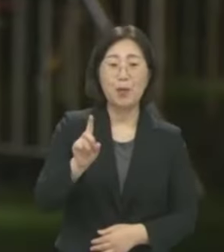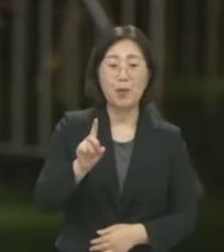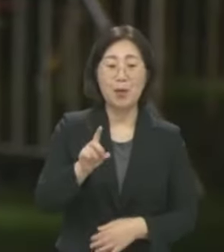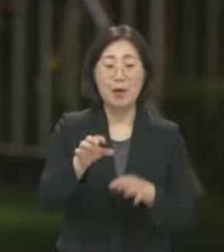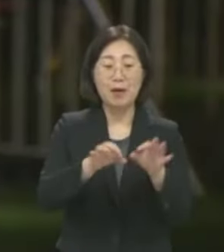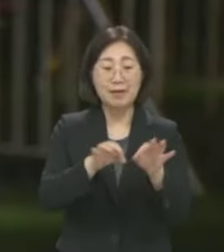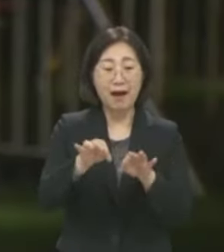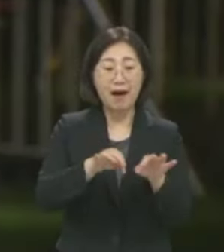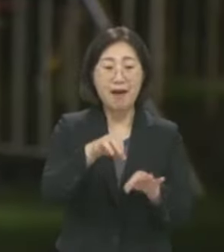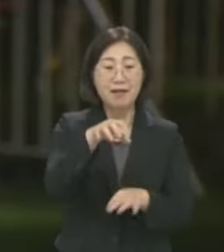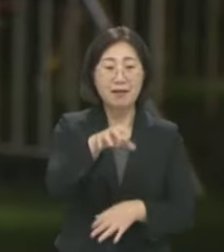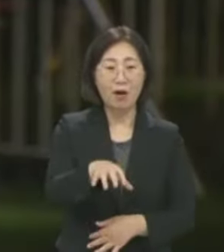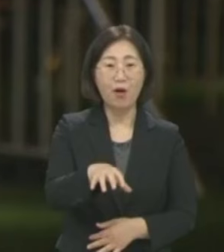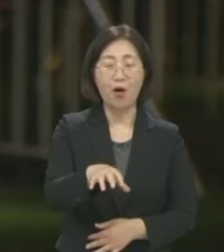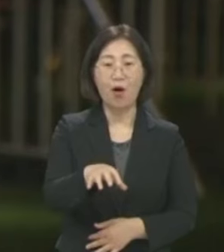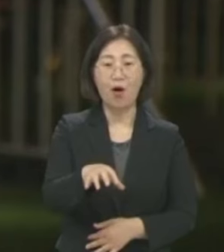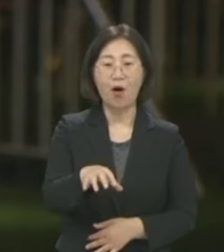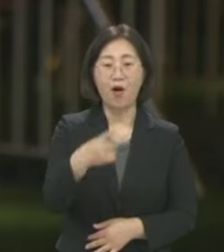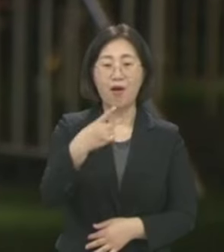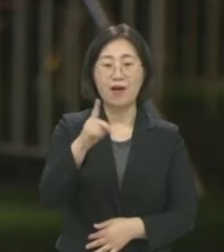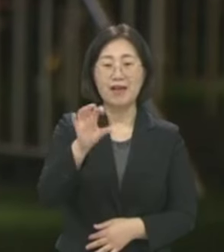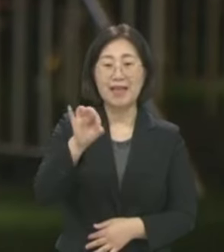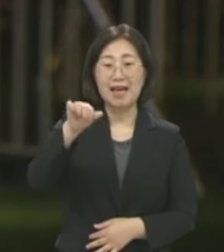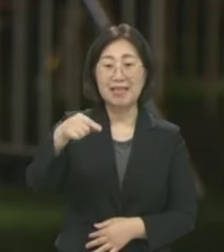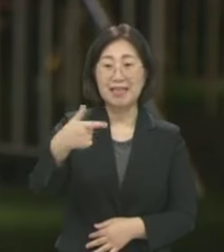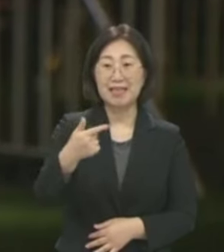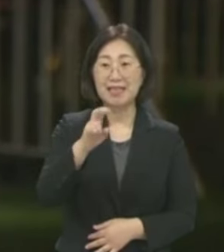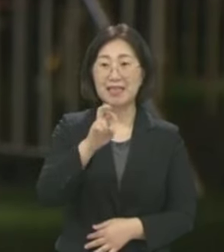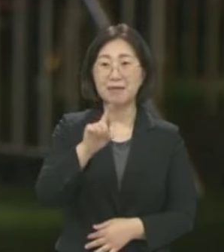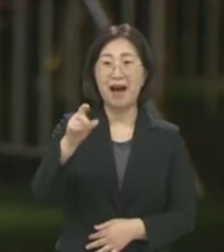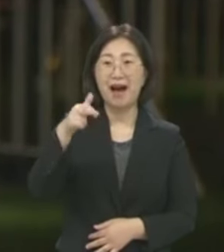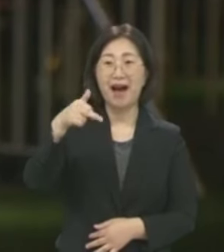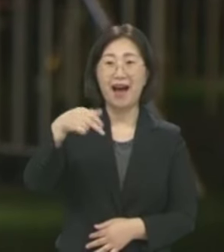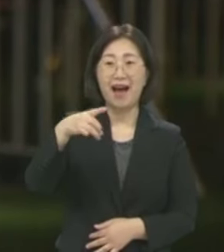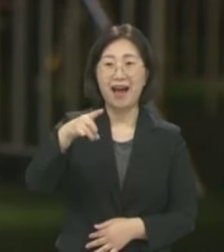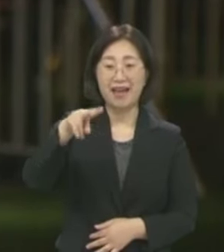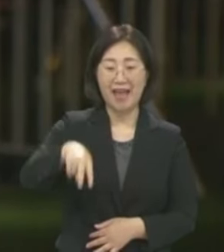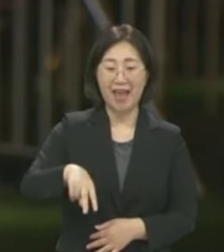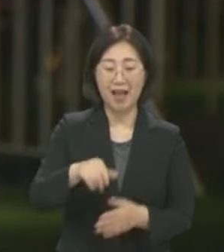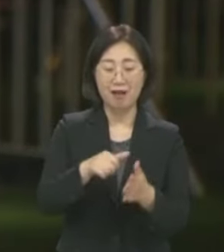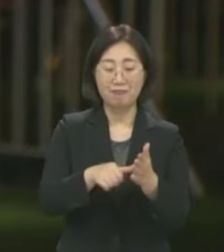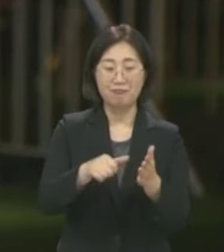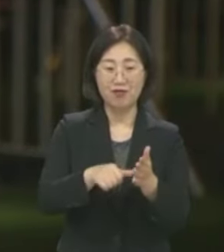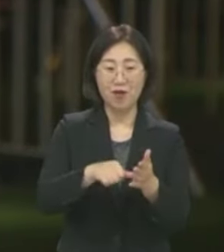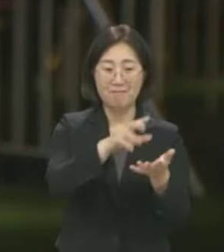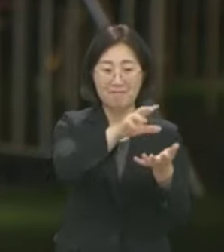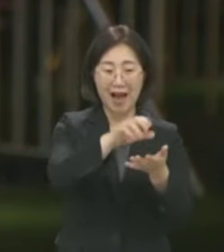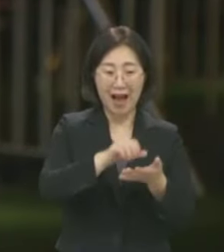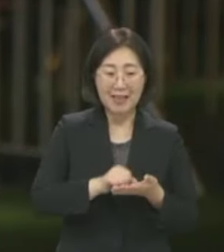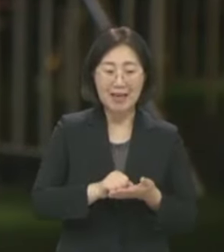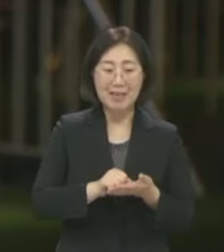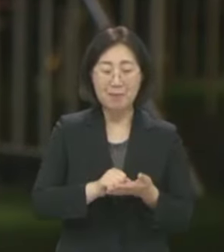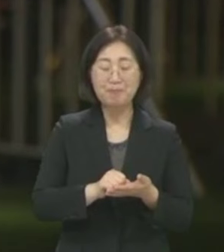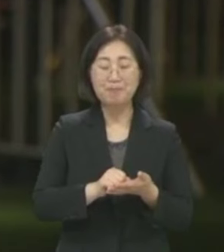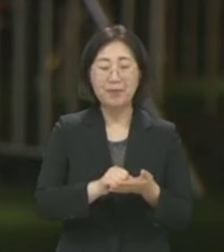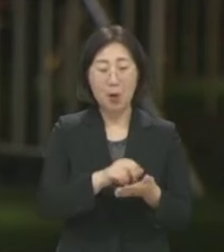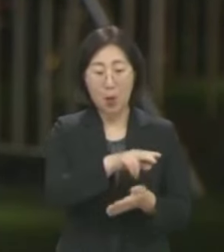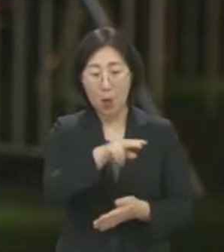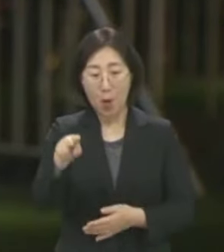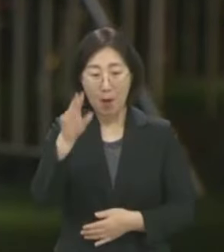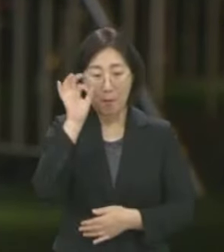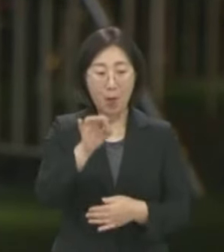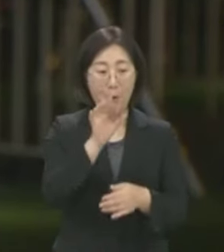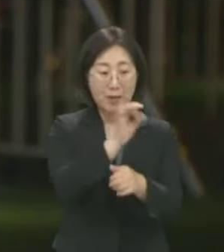장터 같은 이 당근 마켓이라고 하는데요. 물건을 직접 자기가 가지고 와서 팔기도 하고 사기도 하고